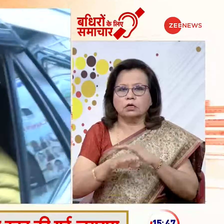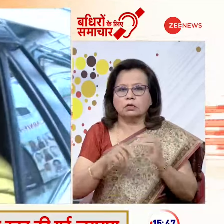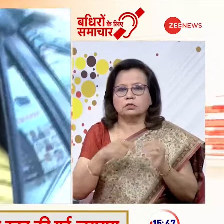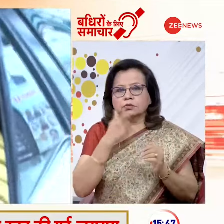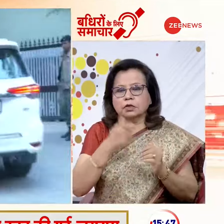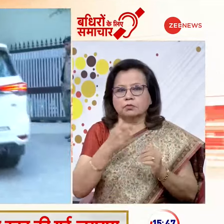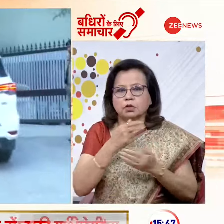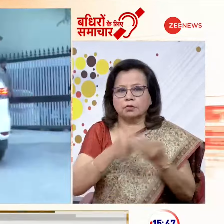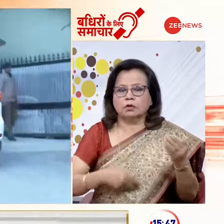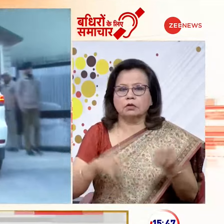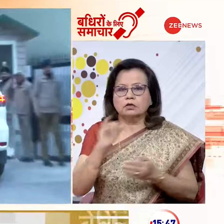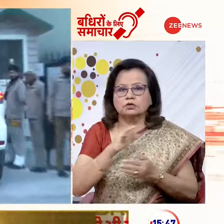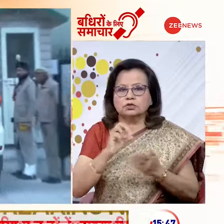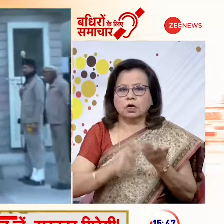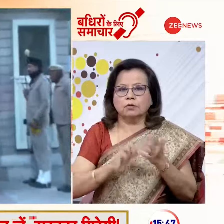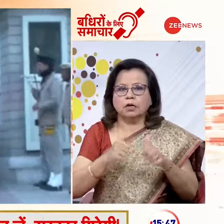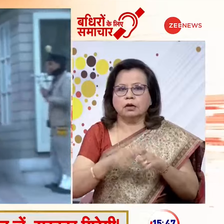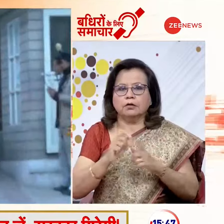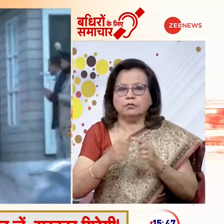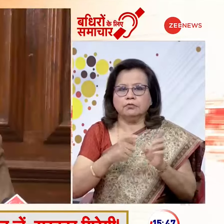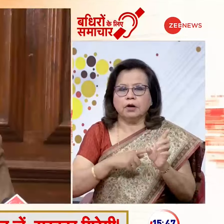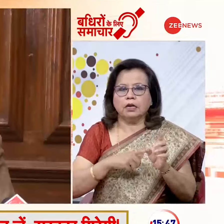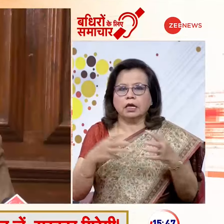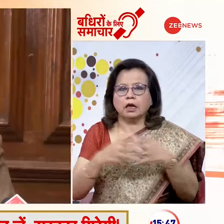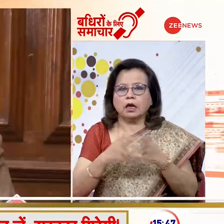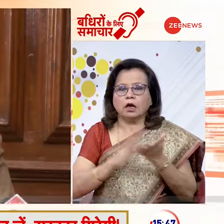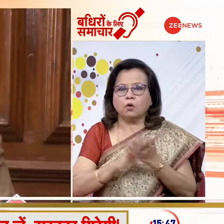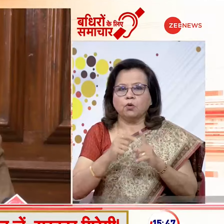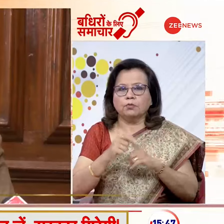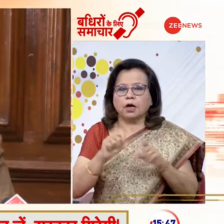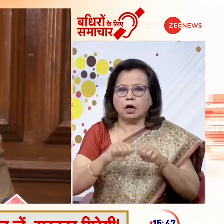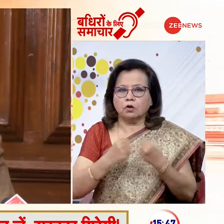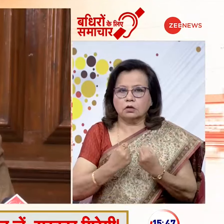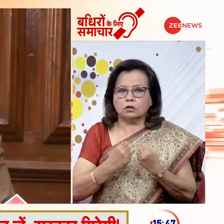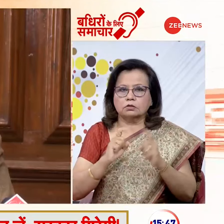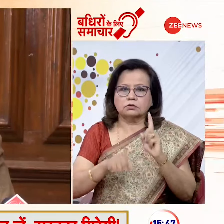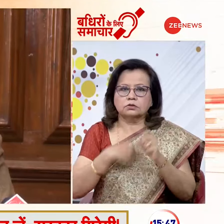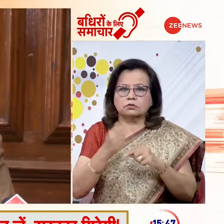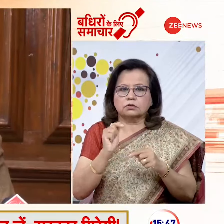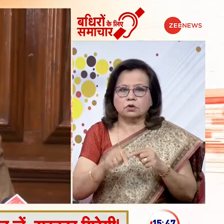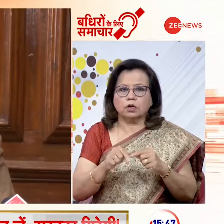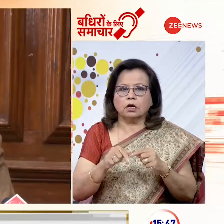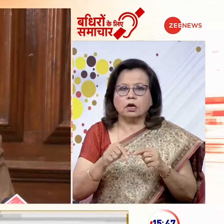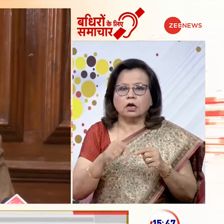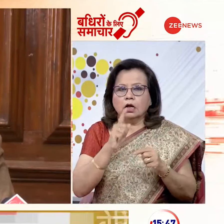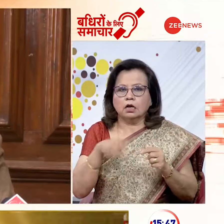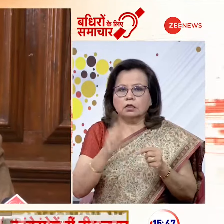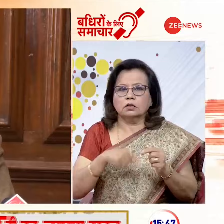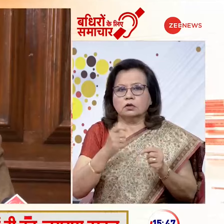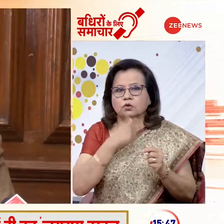स्पीकर के मुताबिक छे विधायकों ने पार्टी के विप का उलंगन किया जिसकी वज़ा से उन्हें